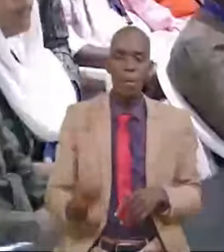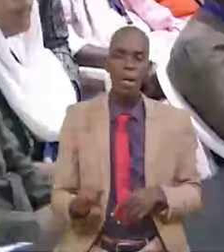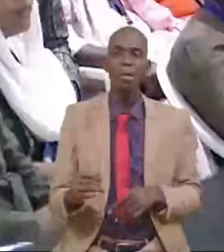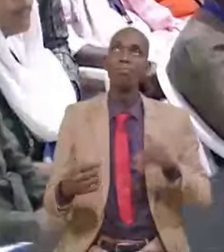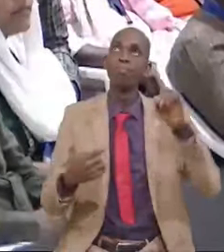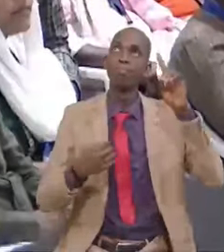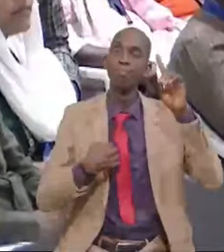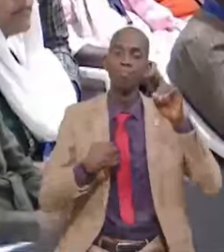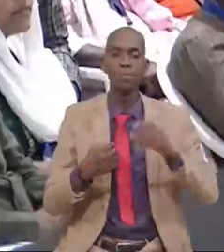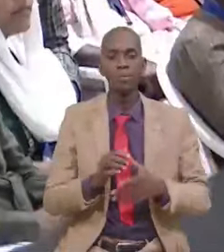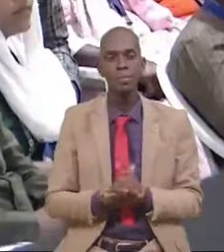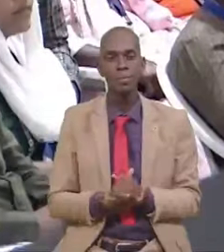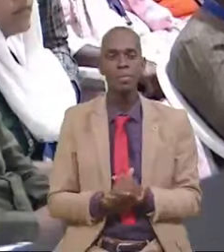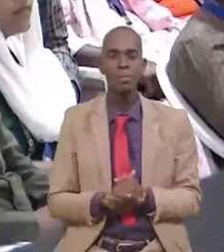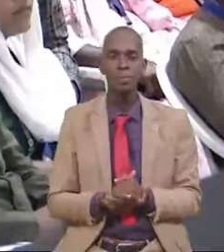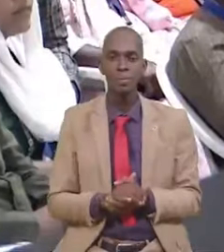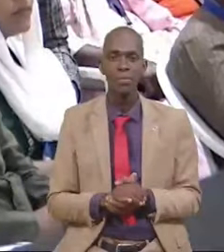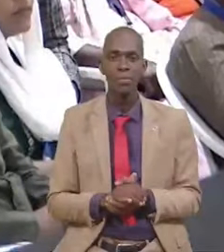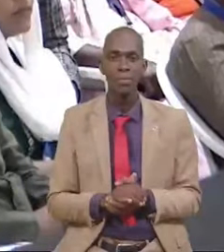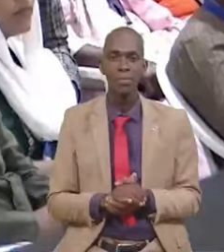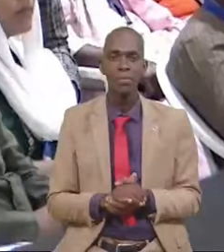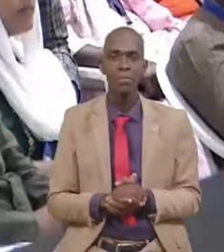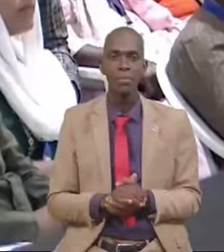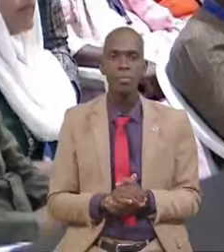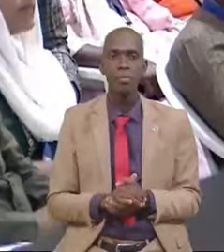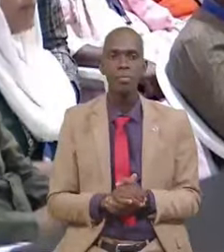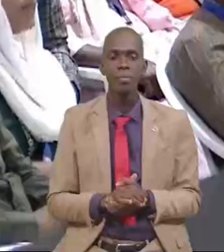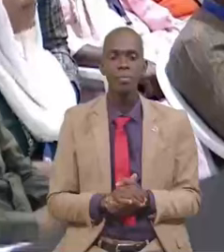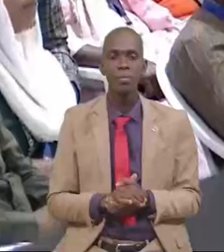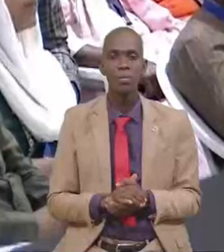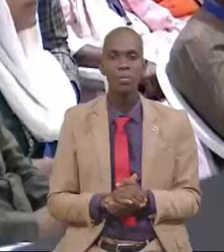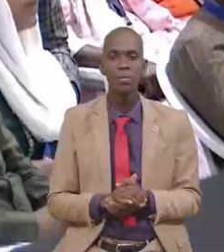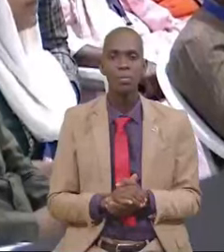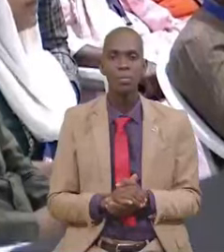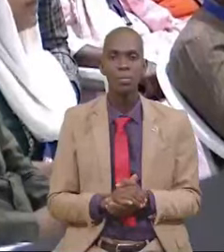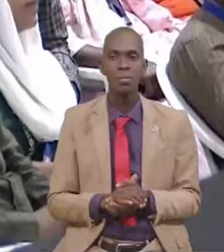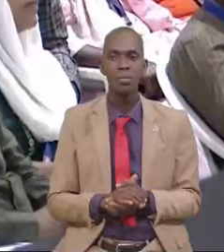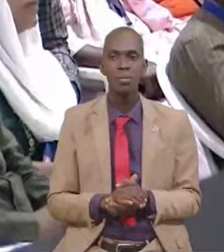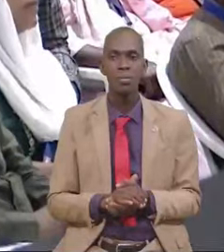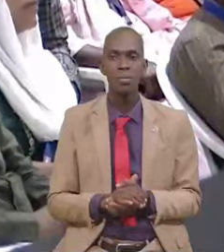chemin, la vérité, la vie. Nul ne vient au Père que par moi.